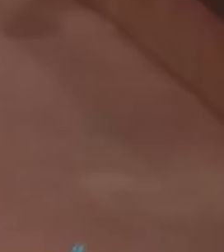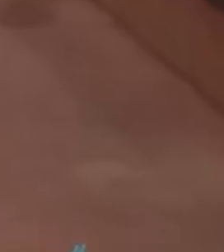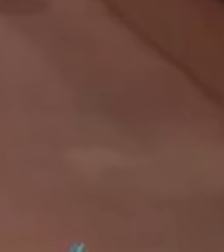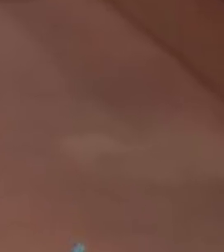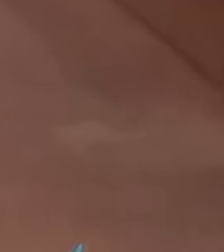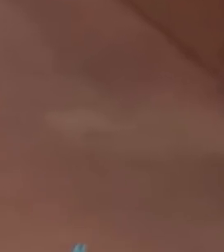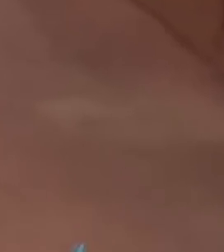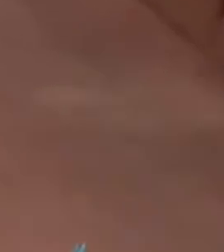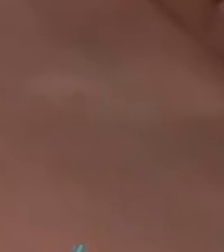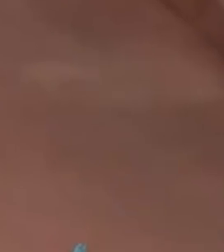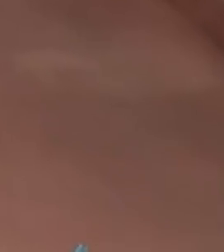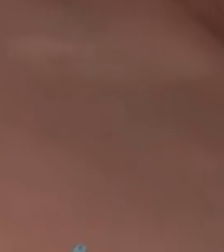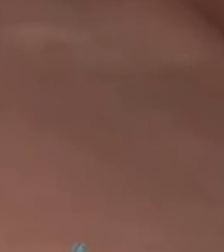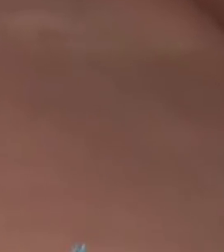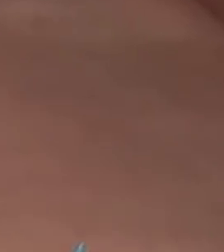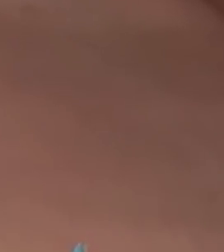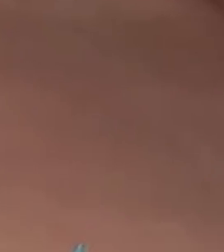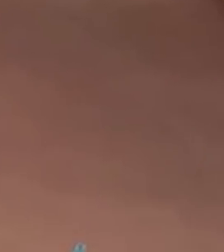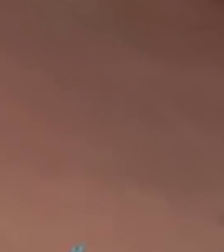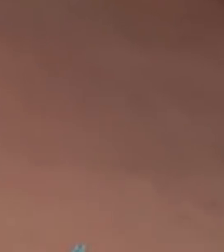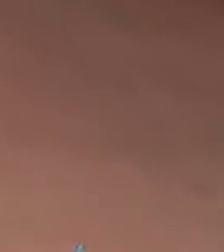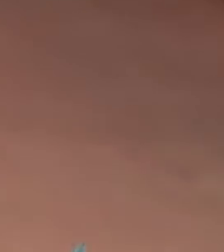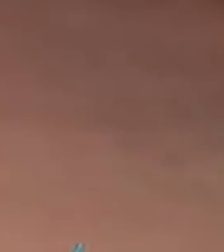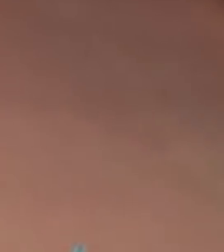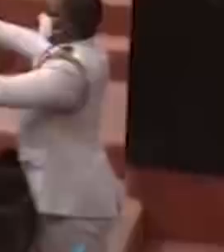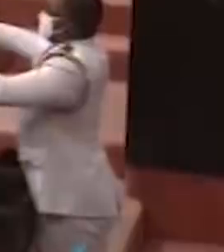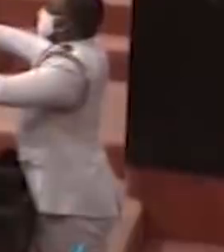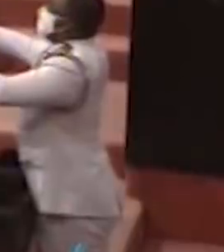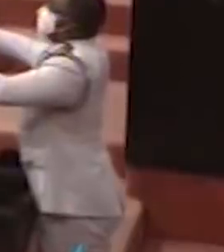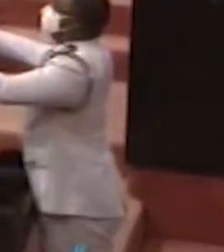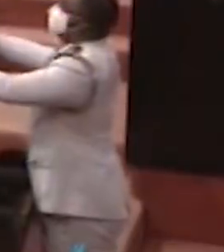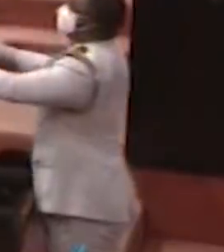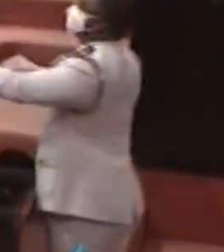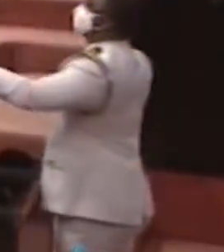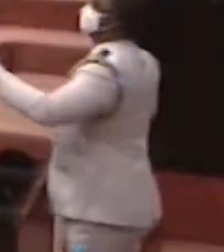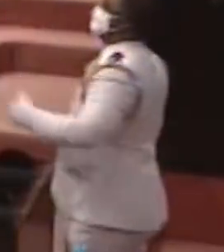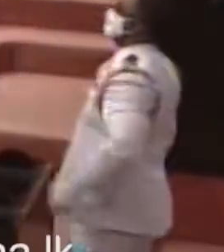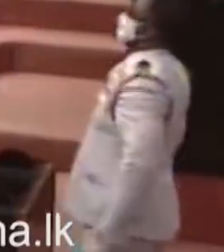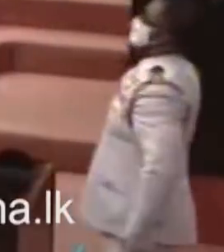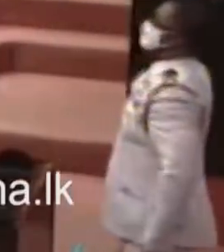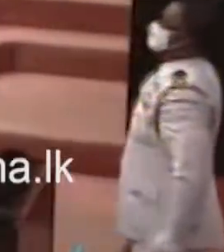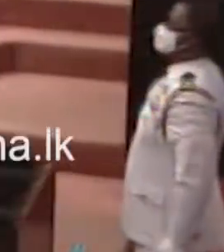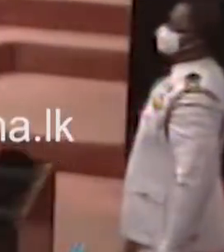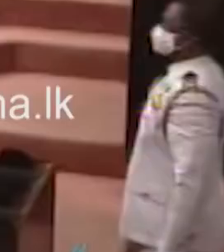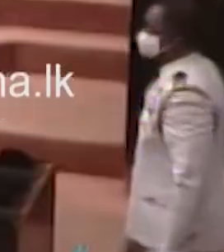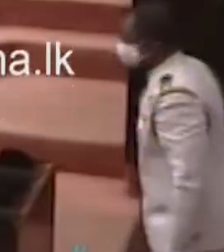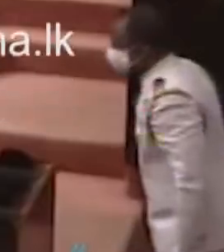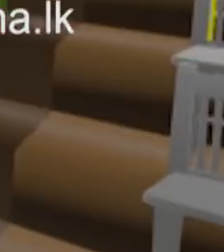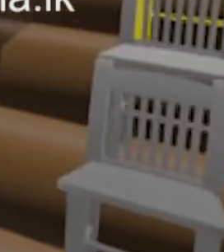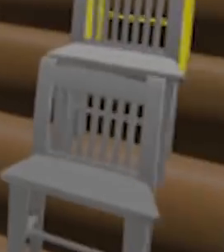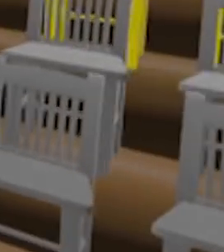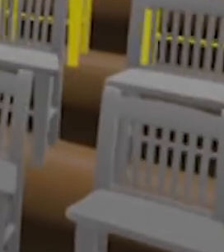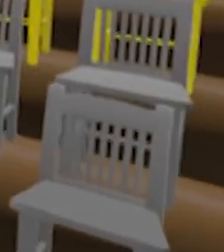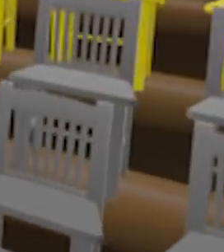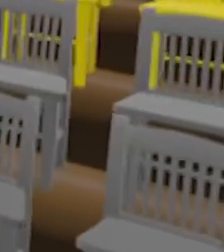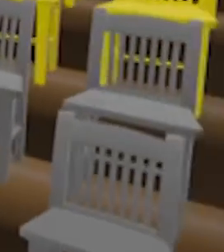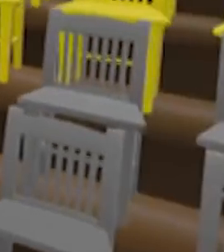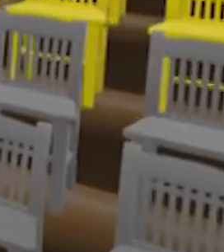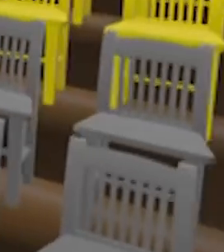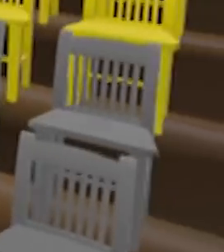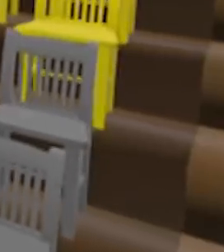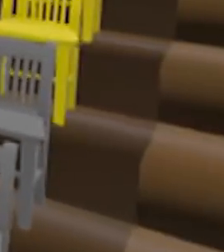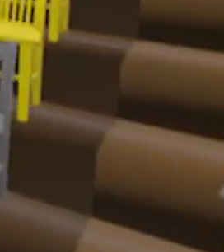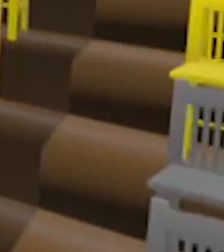आंडुव नियोजने कल पार्लिमेंतु वे स्वाधीनम कटियतु कल मंत्रीवरुन तिस हद्देना अद पार्लिमेंतु वे विपक्षवे यासुन गता एयात्रट विमाल